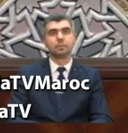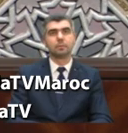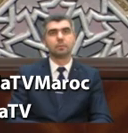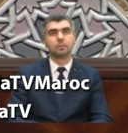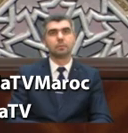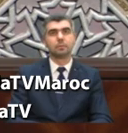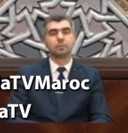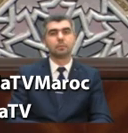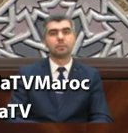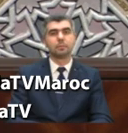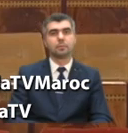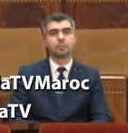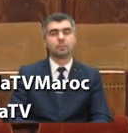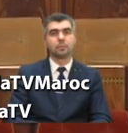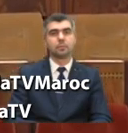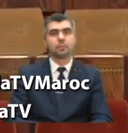تفضلوا سيد النائب.